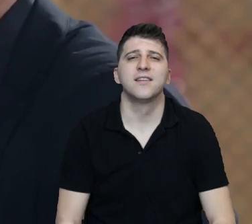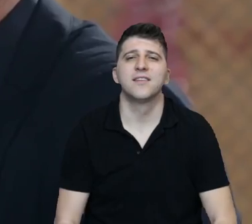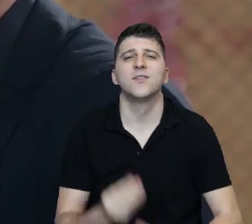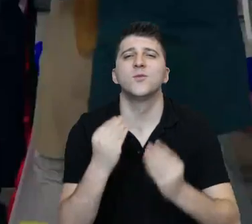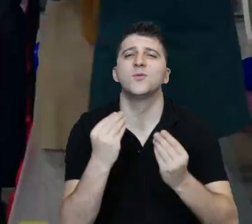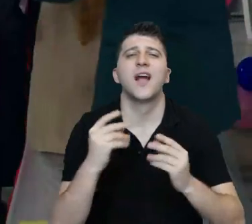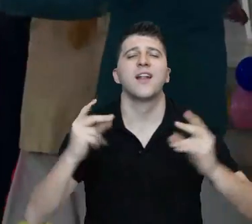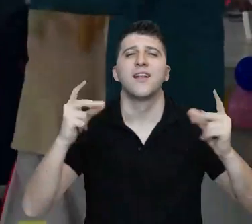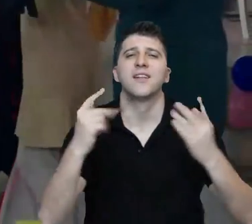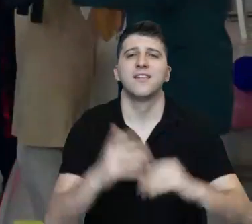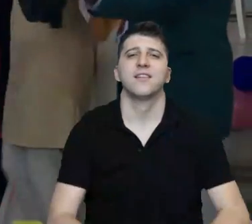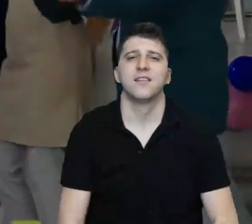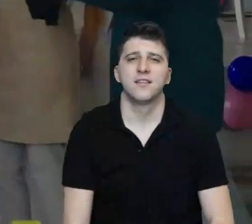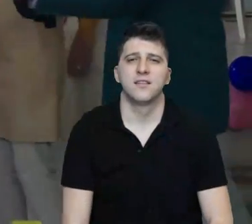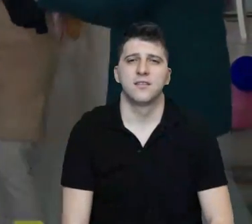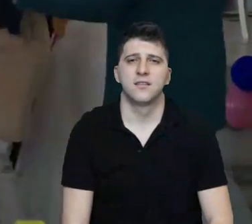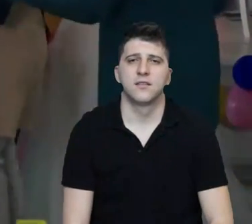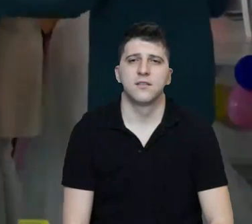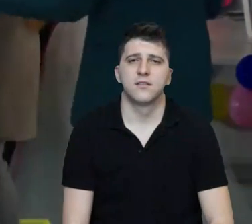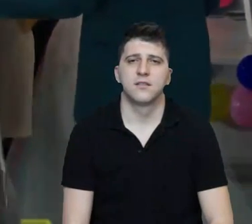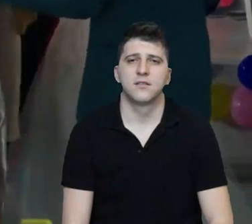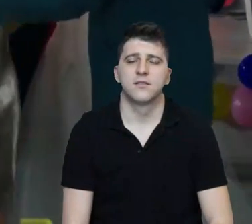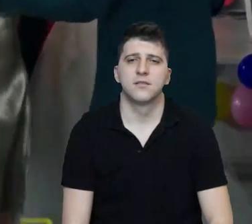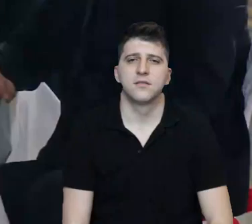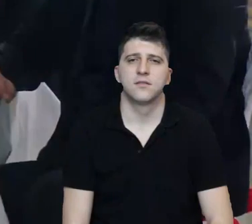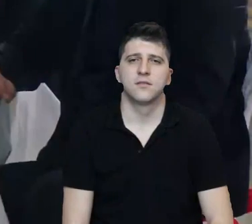Nazlı savunuyor. Kızlar da pisli.